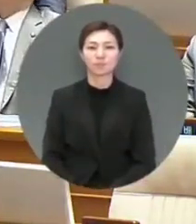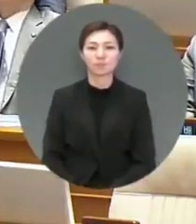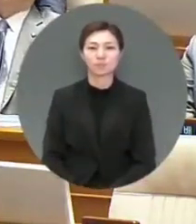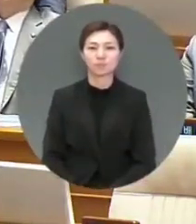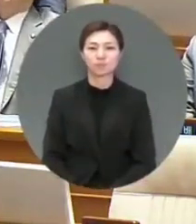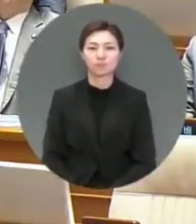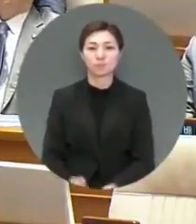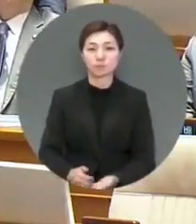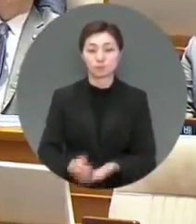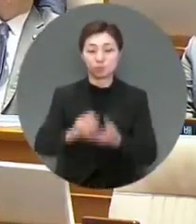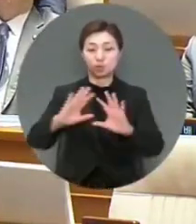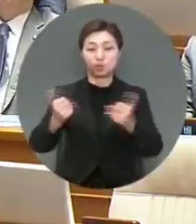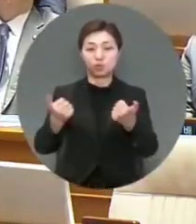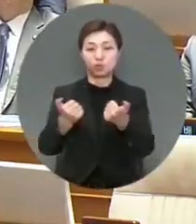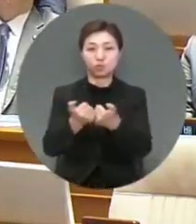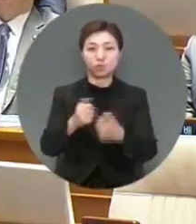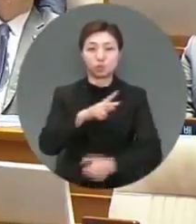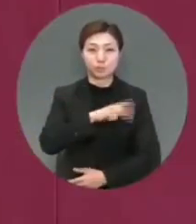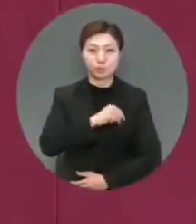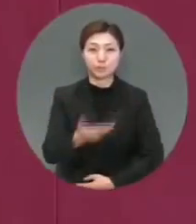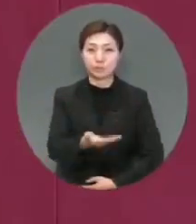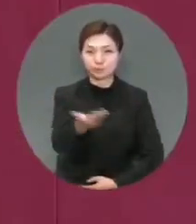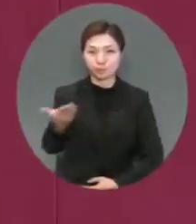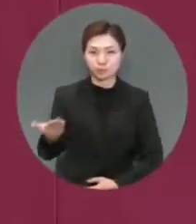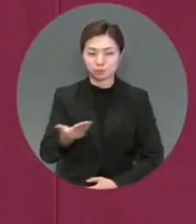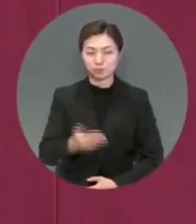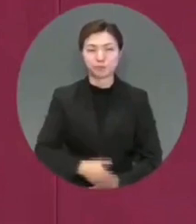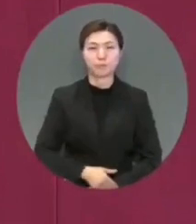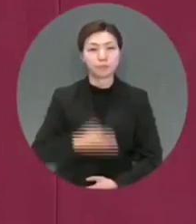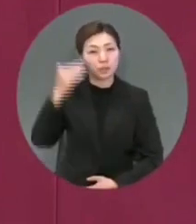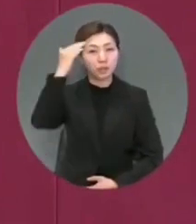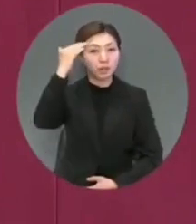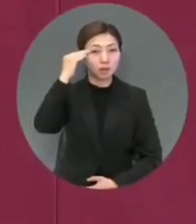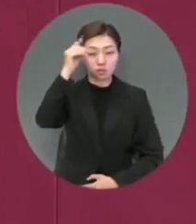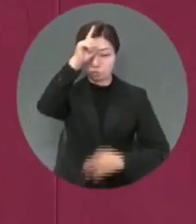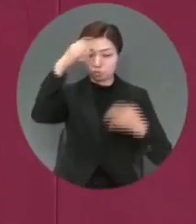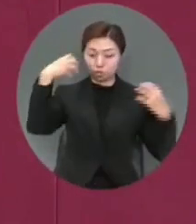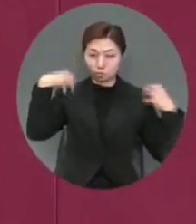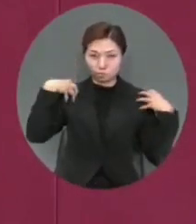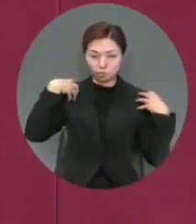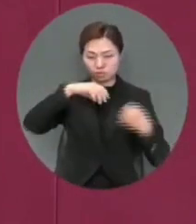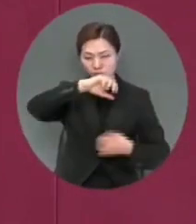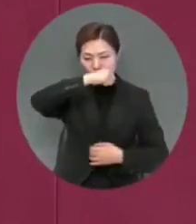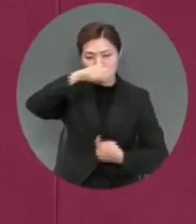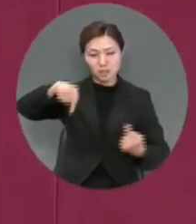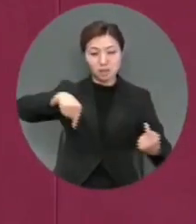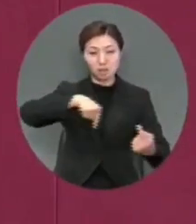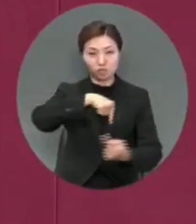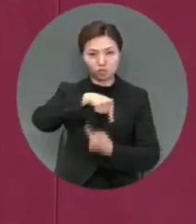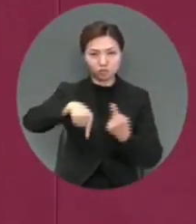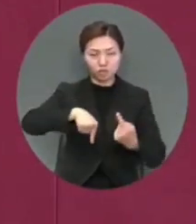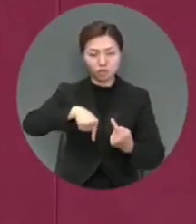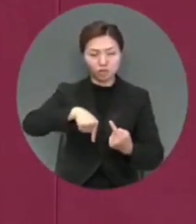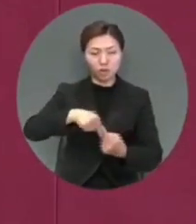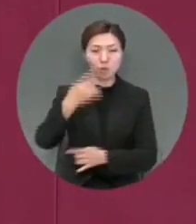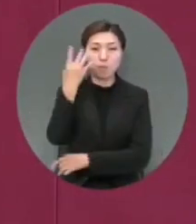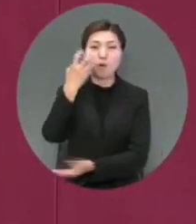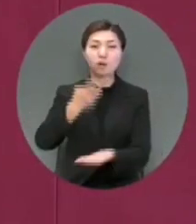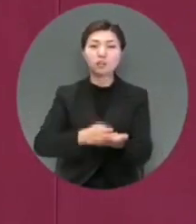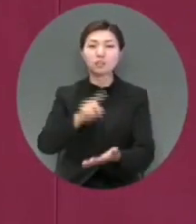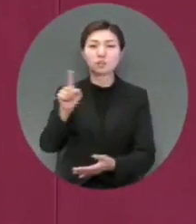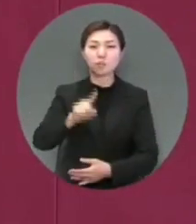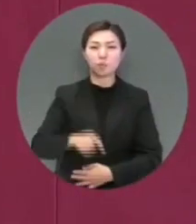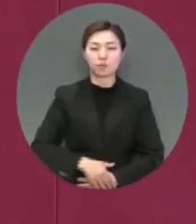존경하는 의원 여러분, 우리 정부의 재정운영 기조는 건전재정입니다.